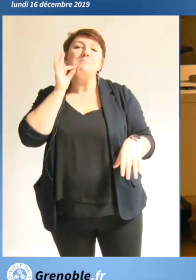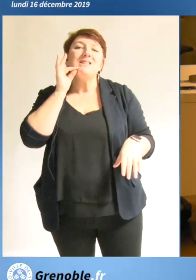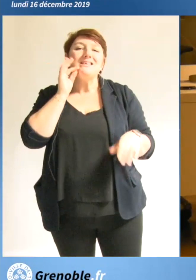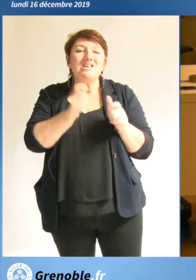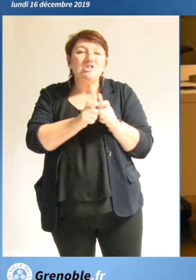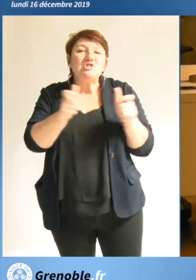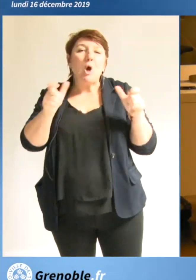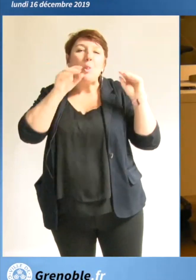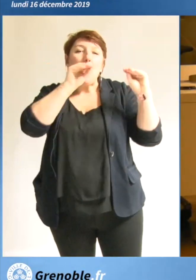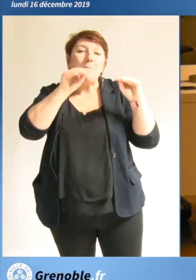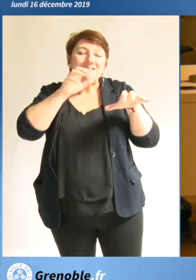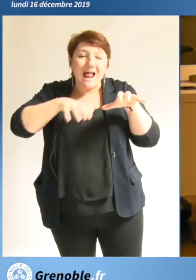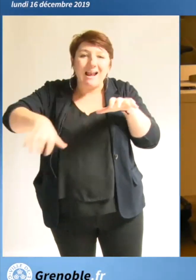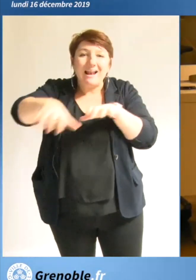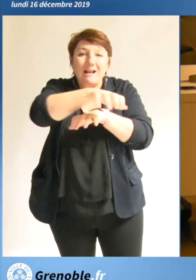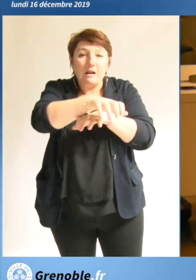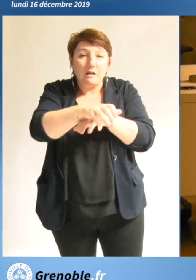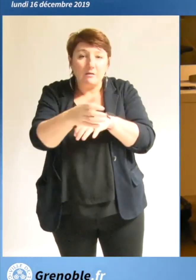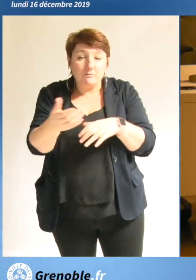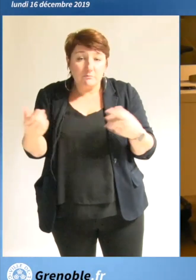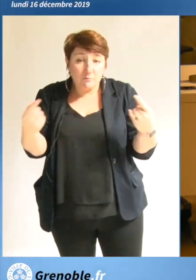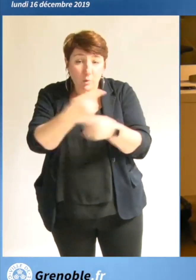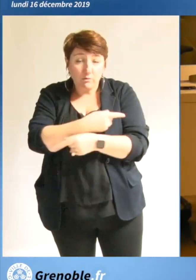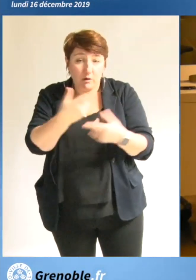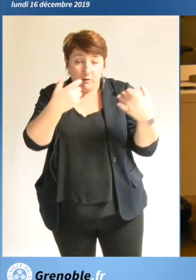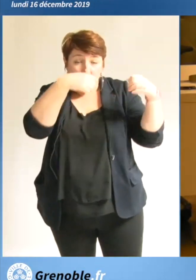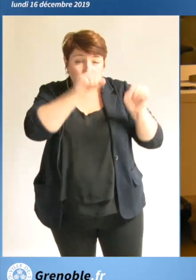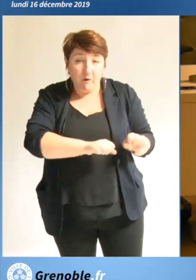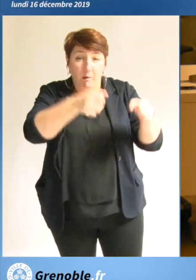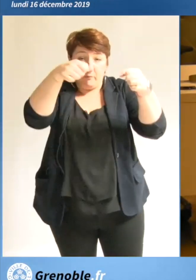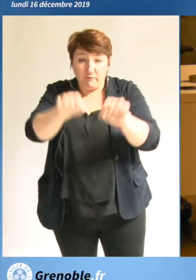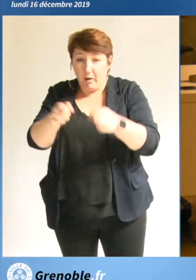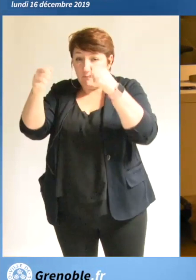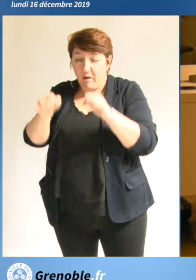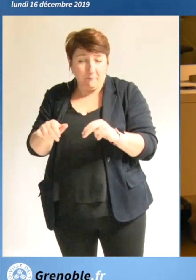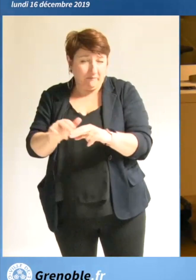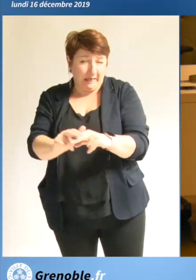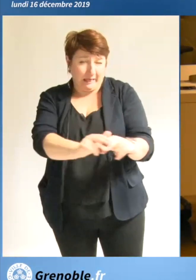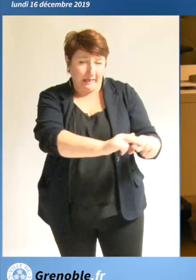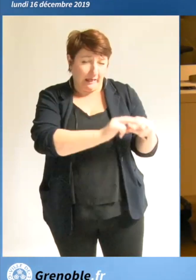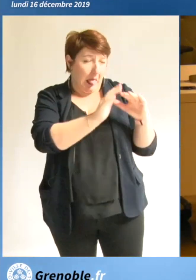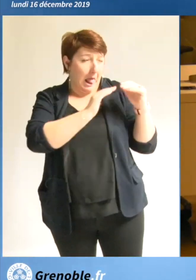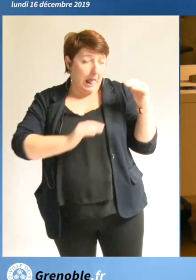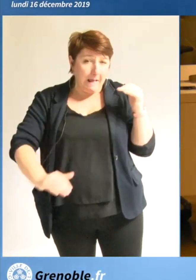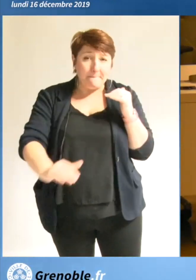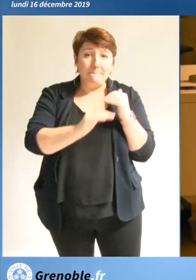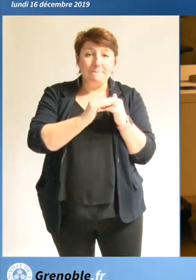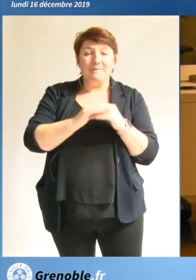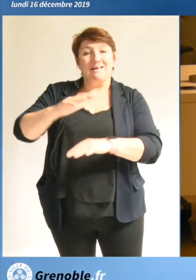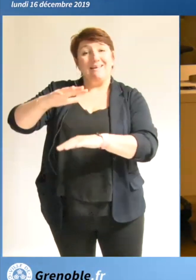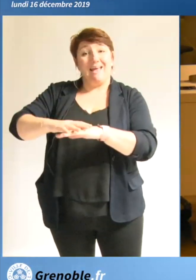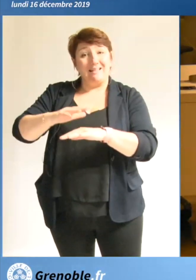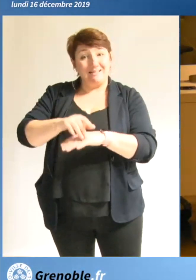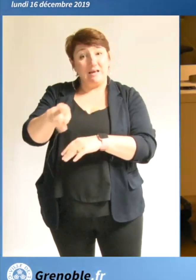mini-centre commercial, des locaux sont fermés depuis des années, inoccupés, et les demandes qui ont été faites dans le quartier pour